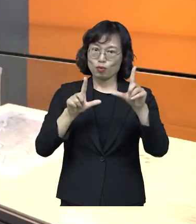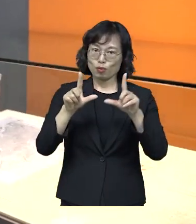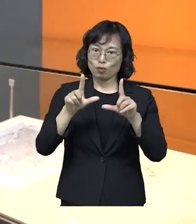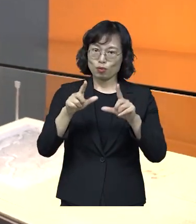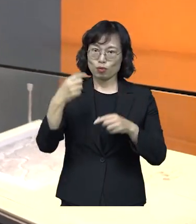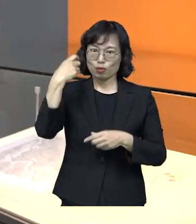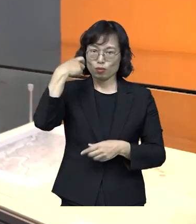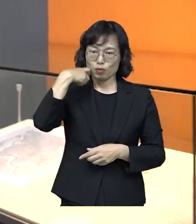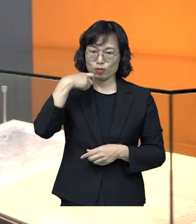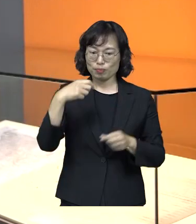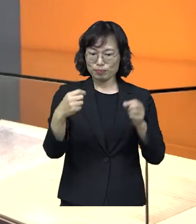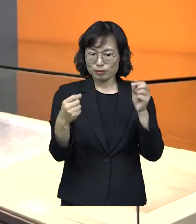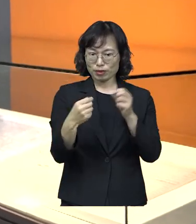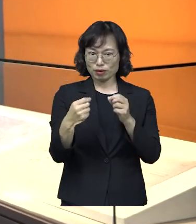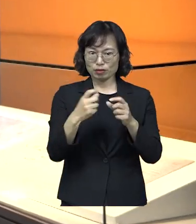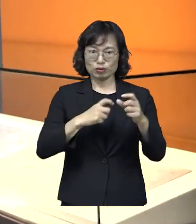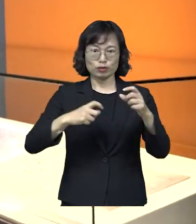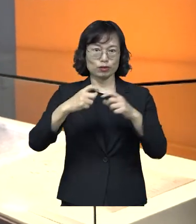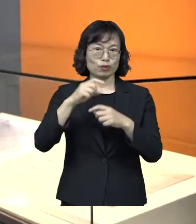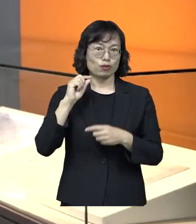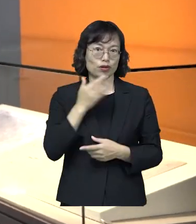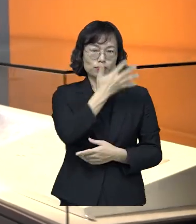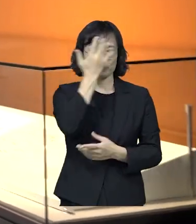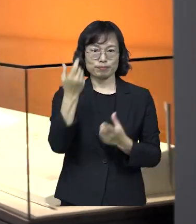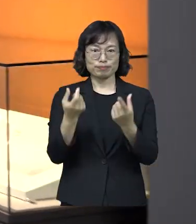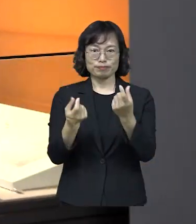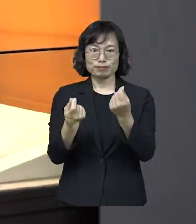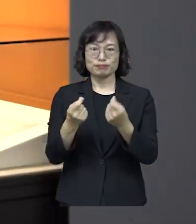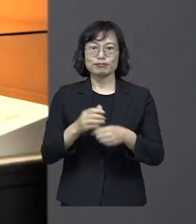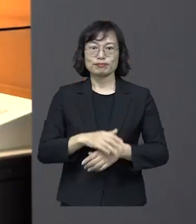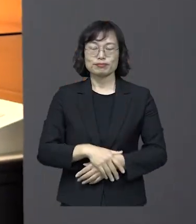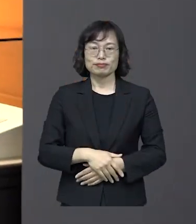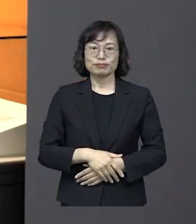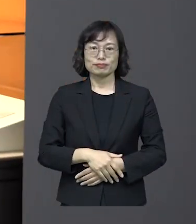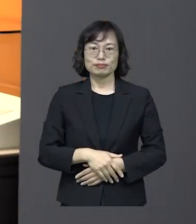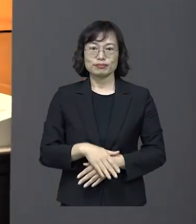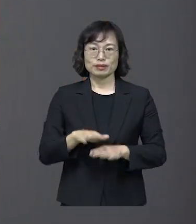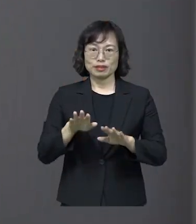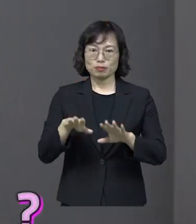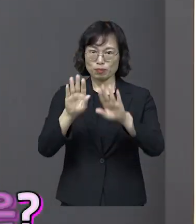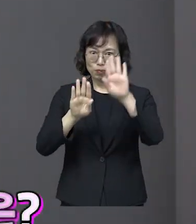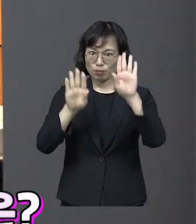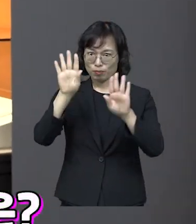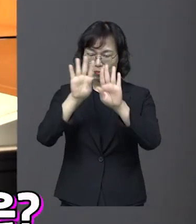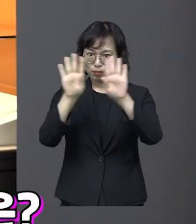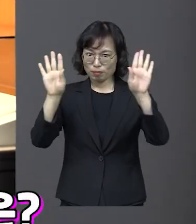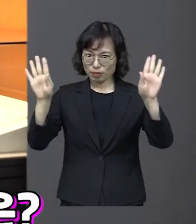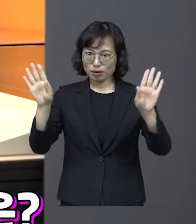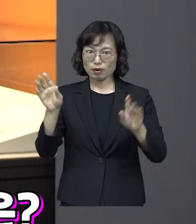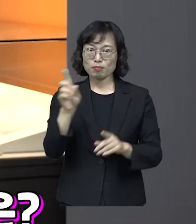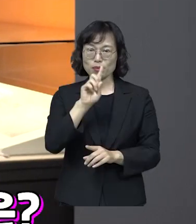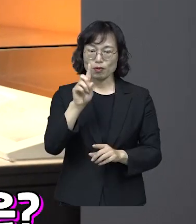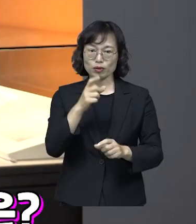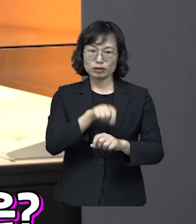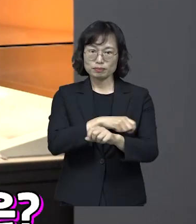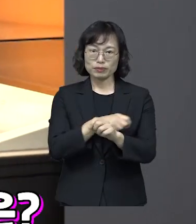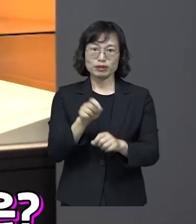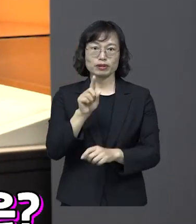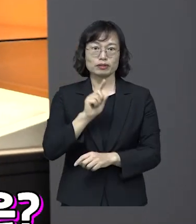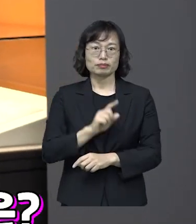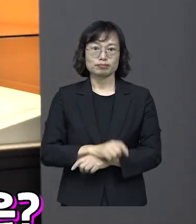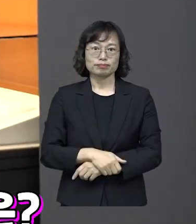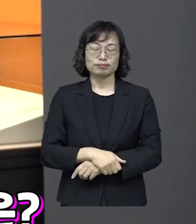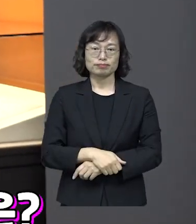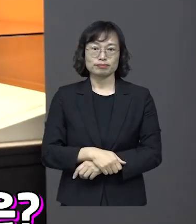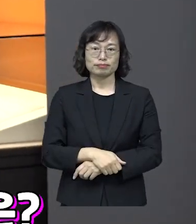흔적이 묻어서인지 정말 가까이서 볼수록 아름다운 것 같아요. 혹시 이번 전시에서 또 주의 깊게